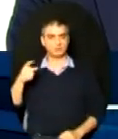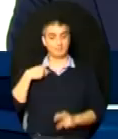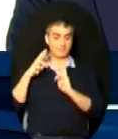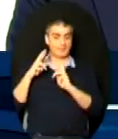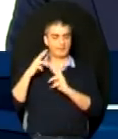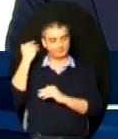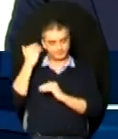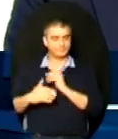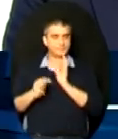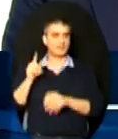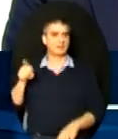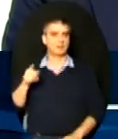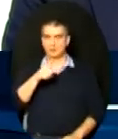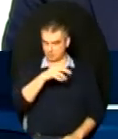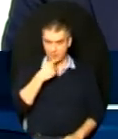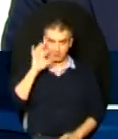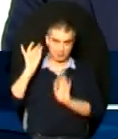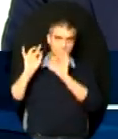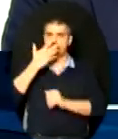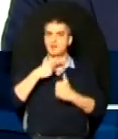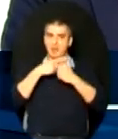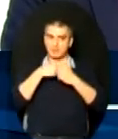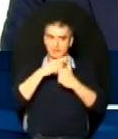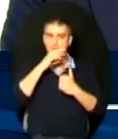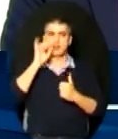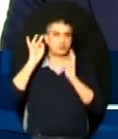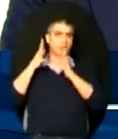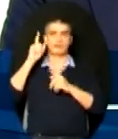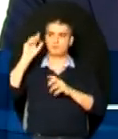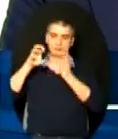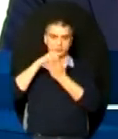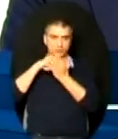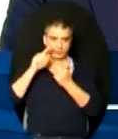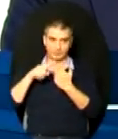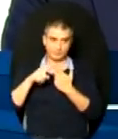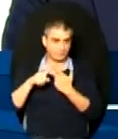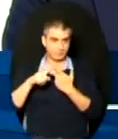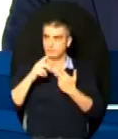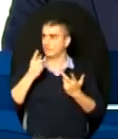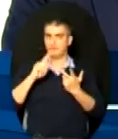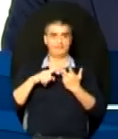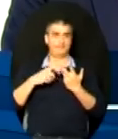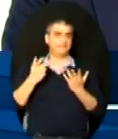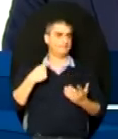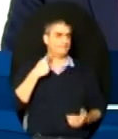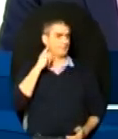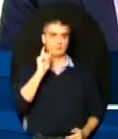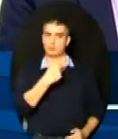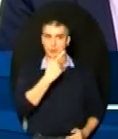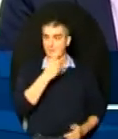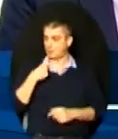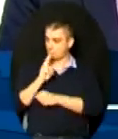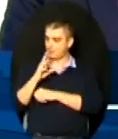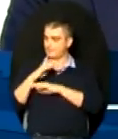ומקווים שימוצא איתם הדין, אתה בוחר לתקוף את הרבנים. אתה בוחר לתקוף את המתיישבים. אתה בוחר לתקוף אותנו, אז יש אנחנו מגינים על